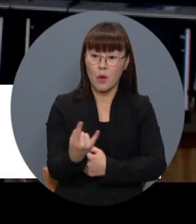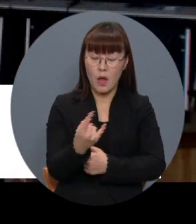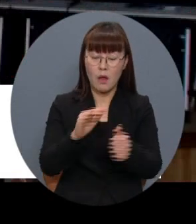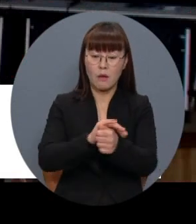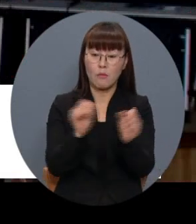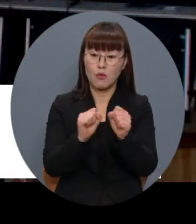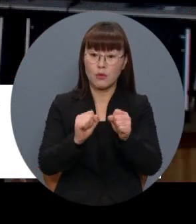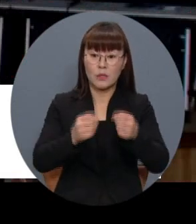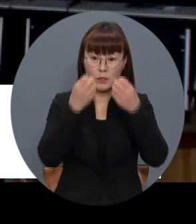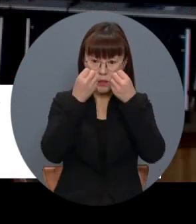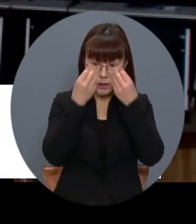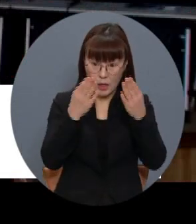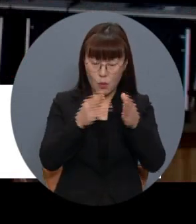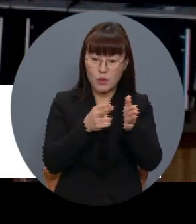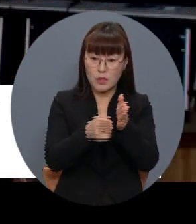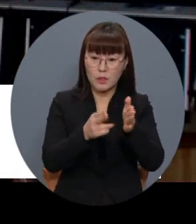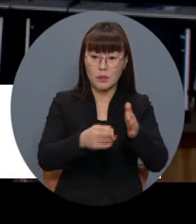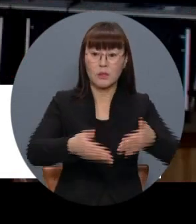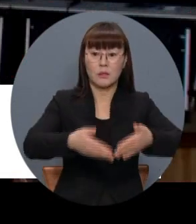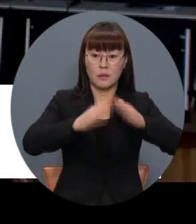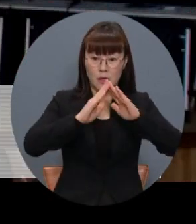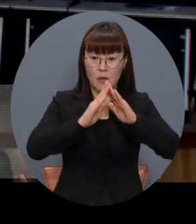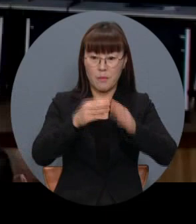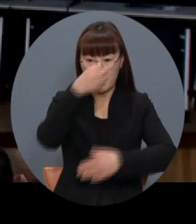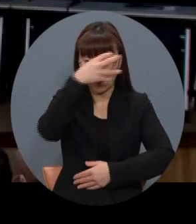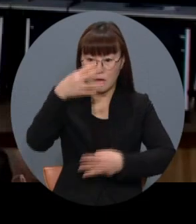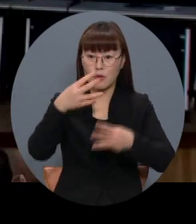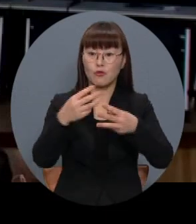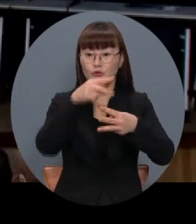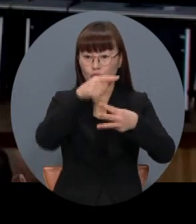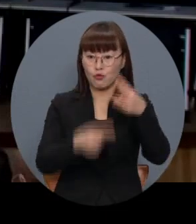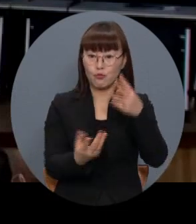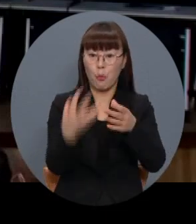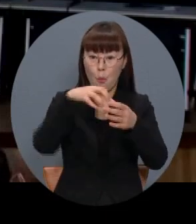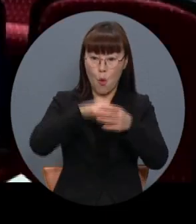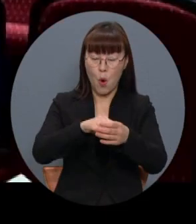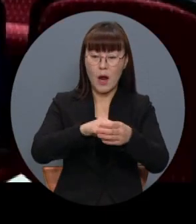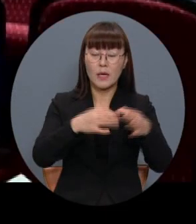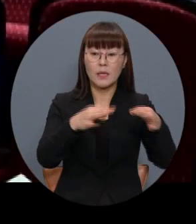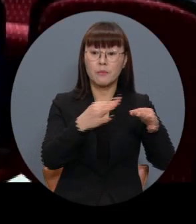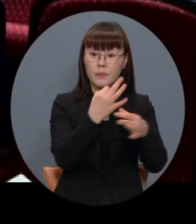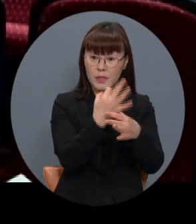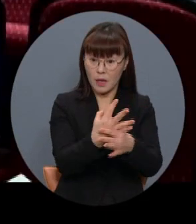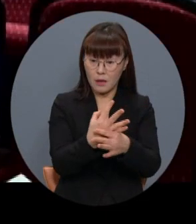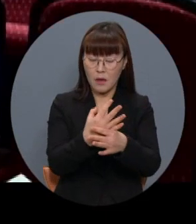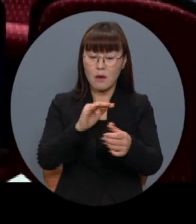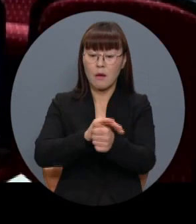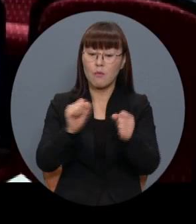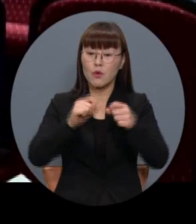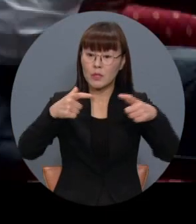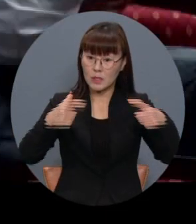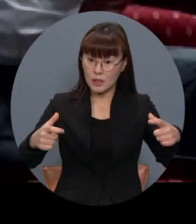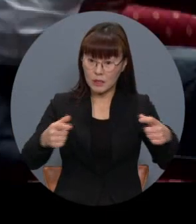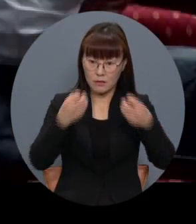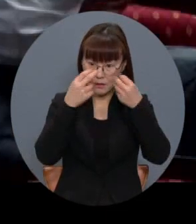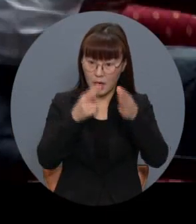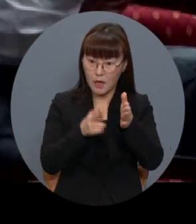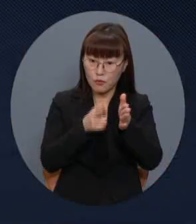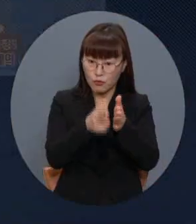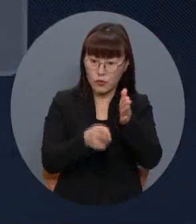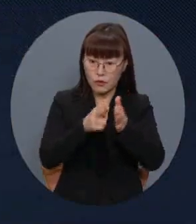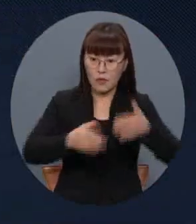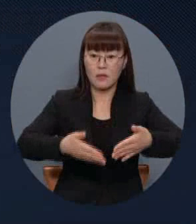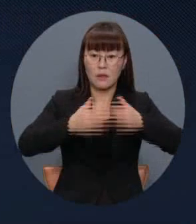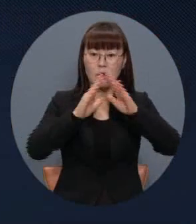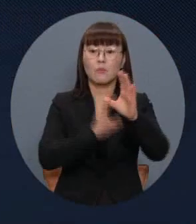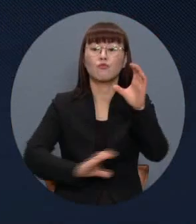신설 역사로 성주군이 제시됐습니다. 기점인 김천역 외에는 경북에 역사 건립 계획이 없다가 하나 생긴